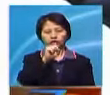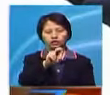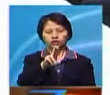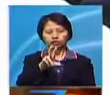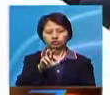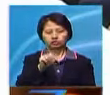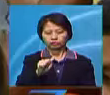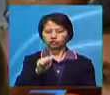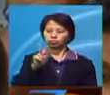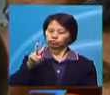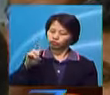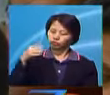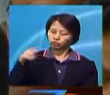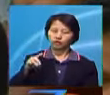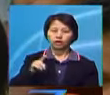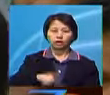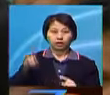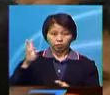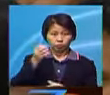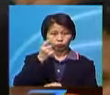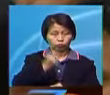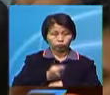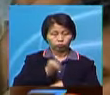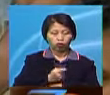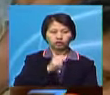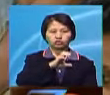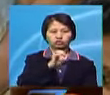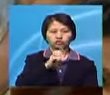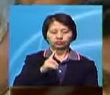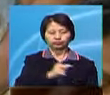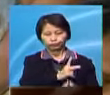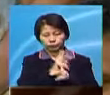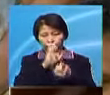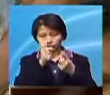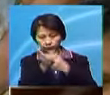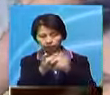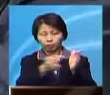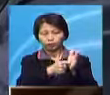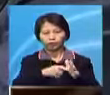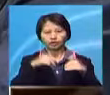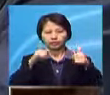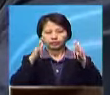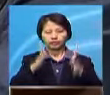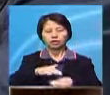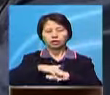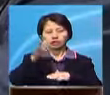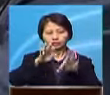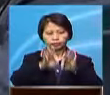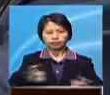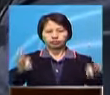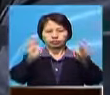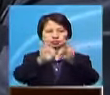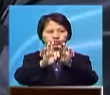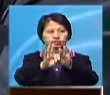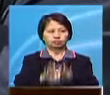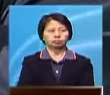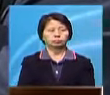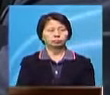2017. Malah, tugasnya sebagai chef de mission iaitu menjaga kebajikan dan keperluan atlet lebih diutamakan.